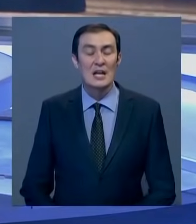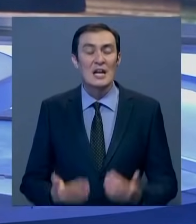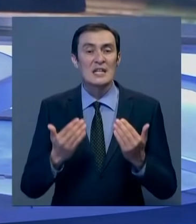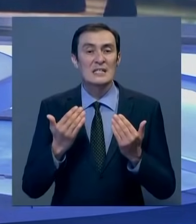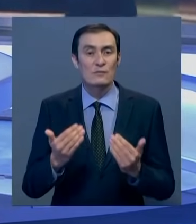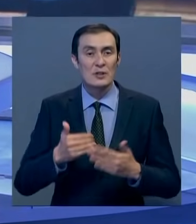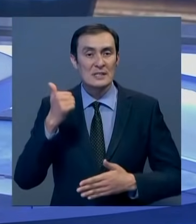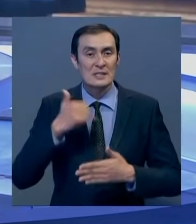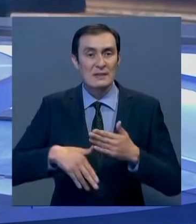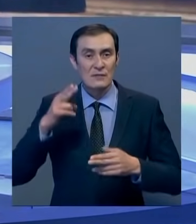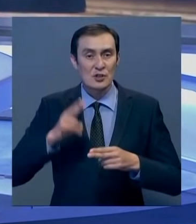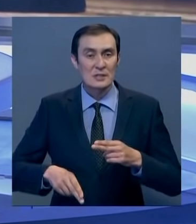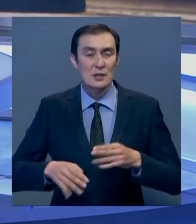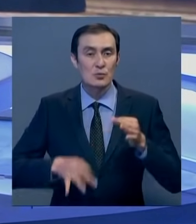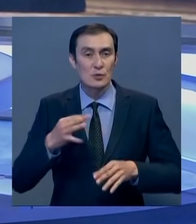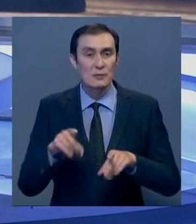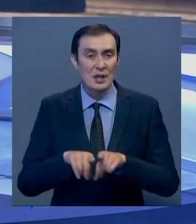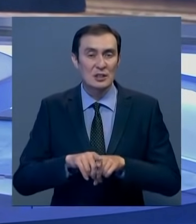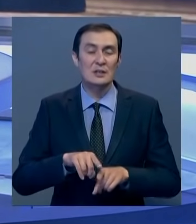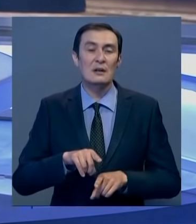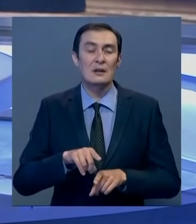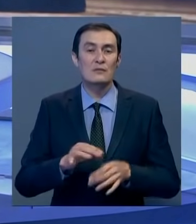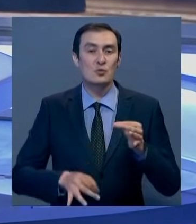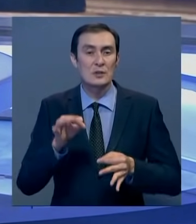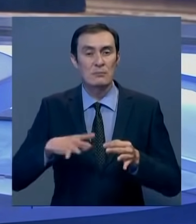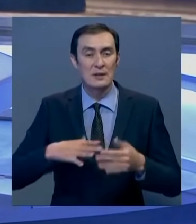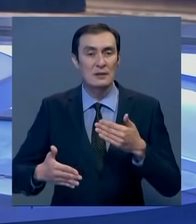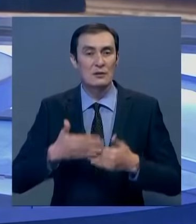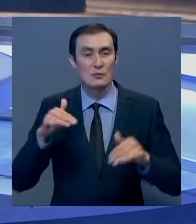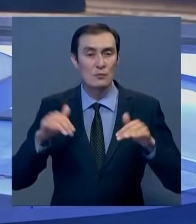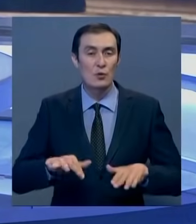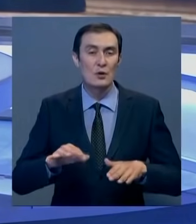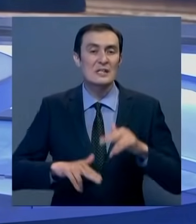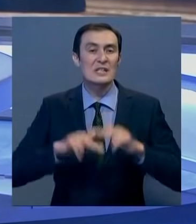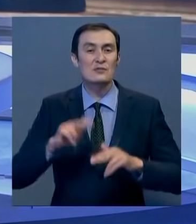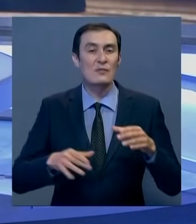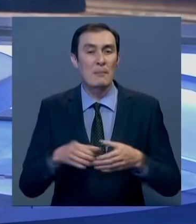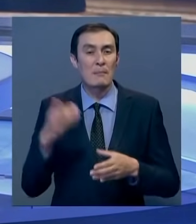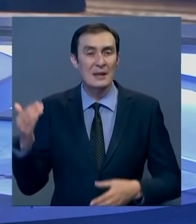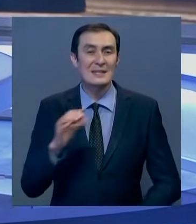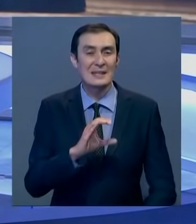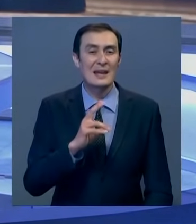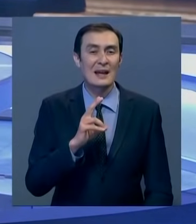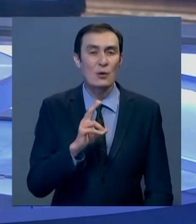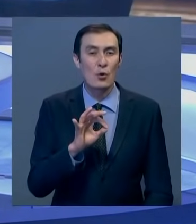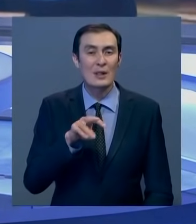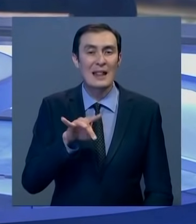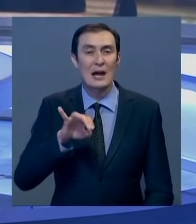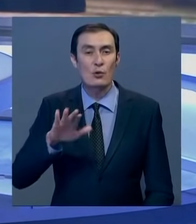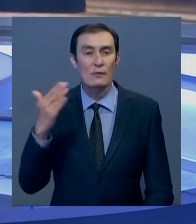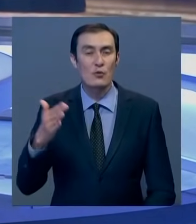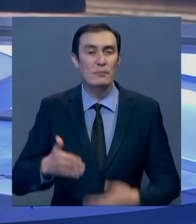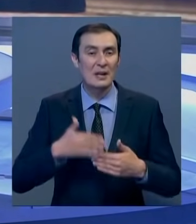Сегодня в столице завершился еще один громкий процесс. В Сыроаркинском районном суде вынесли решение по делу застройщика Сергея Котлярова.